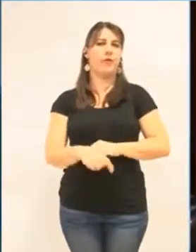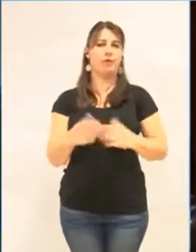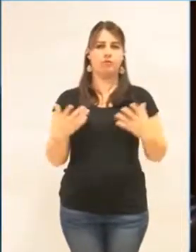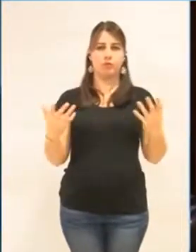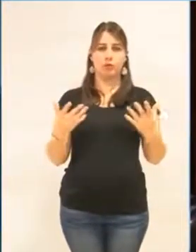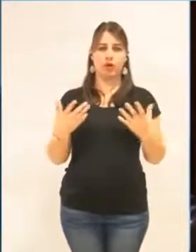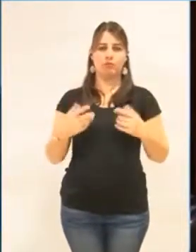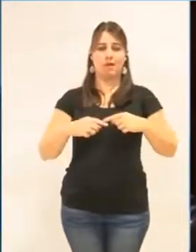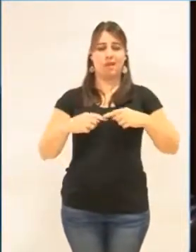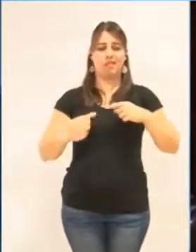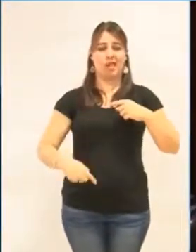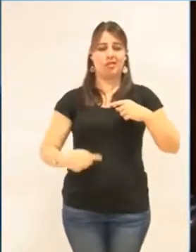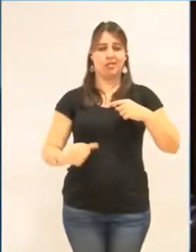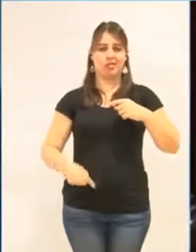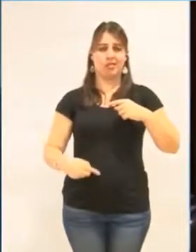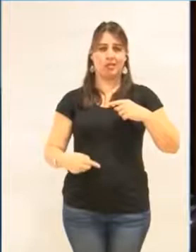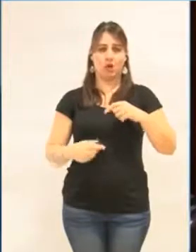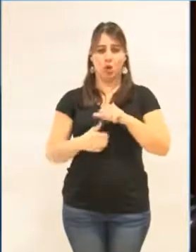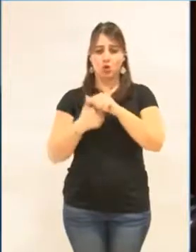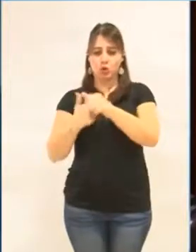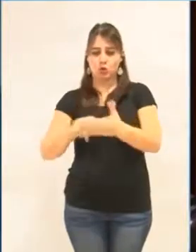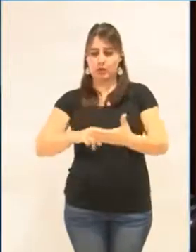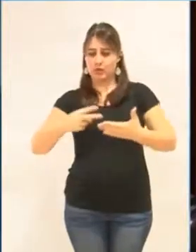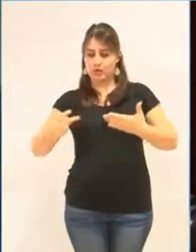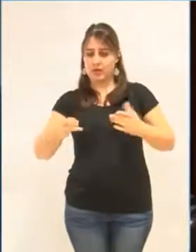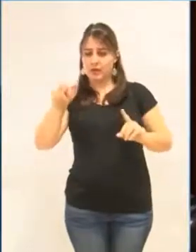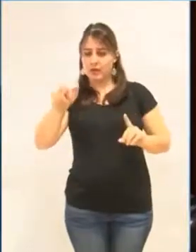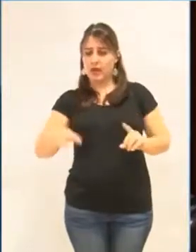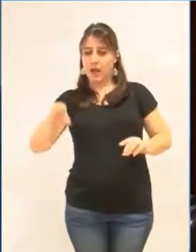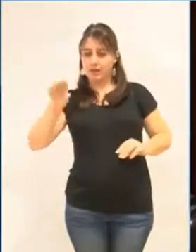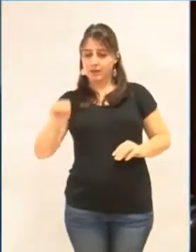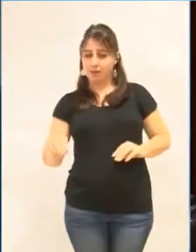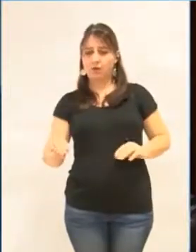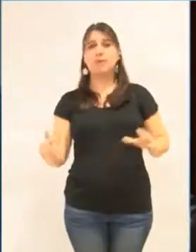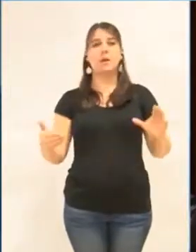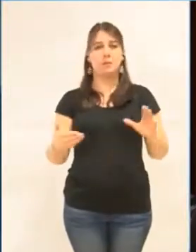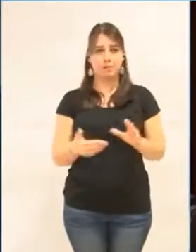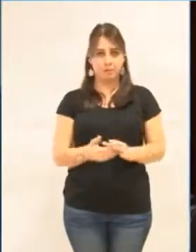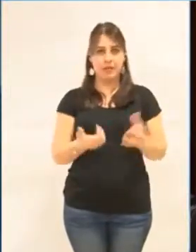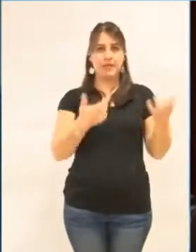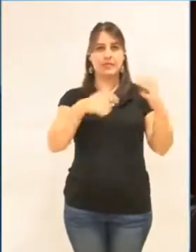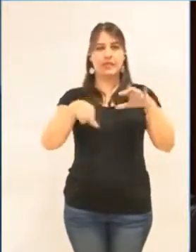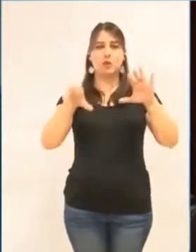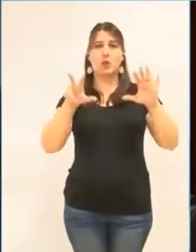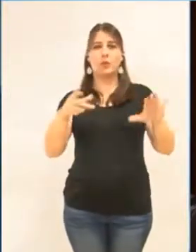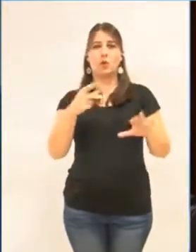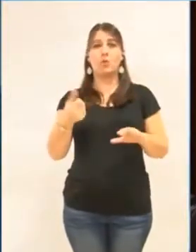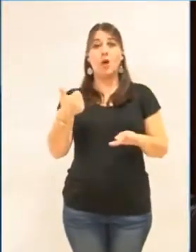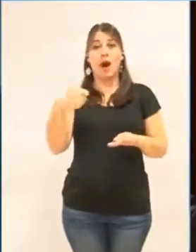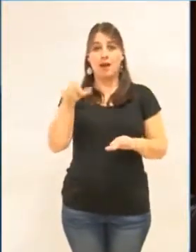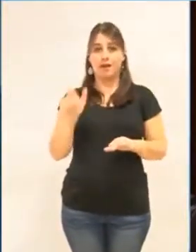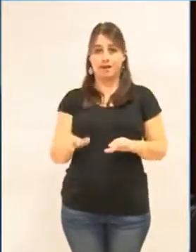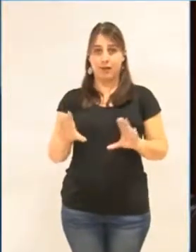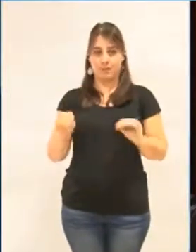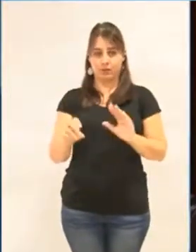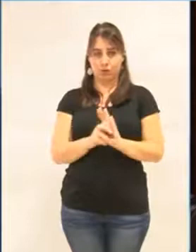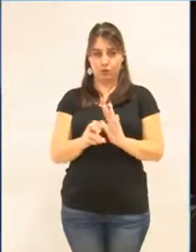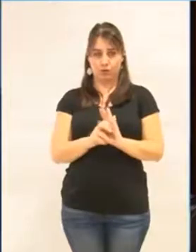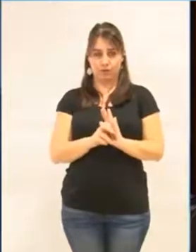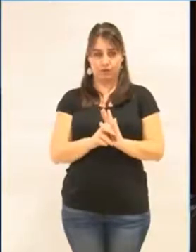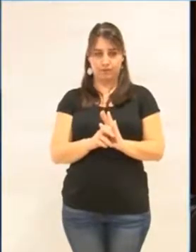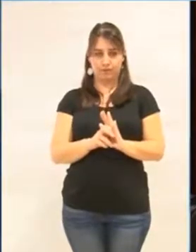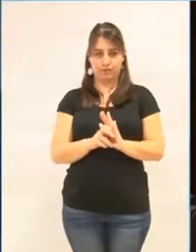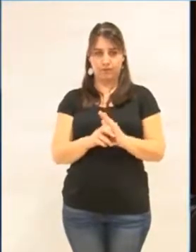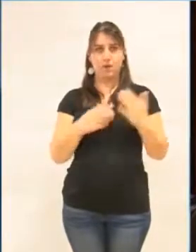cet encours de la dette ramené à l'habitant, au Grenoblois, est de 1 708 € par habitant, par Grenoblois,